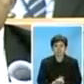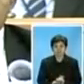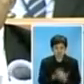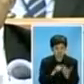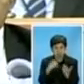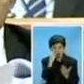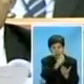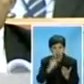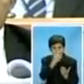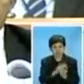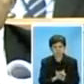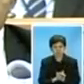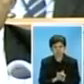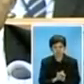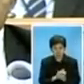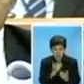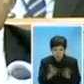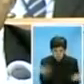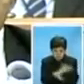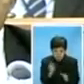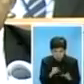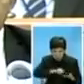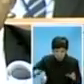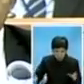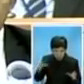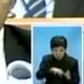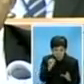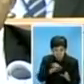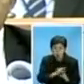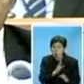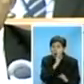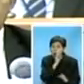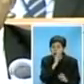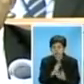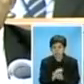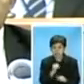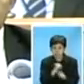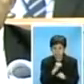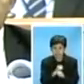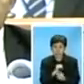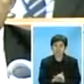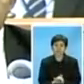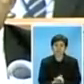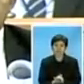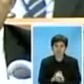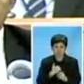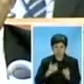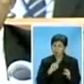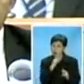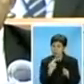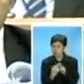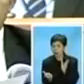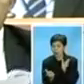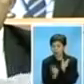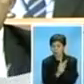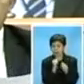มันผู้ใดสลับสับเปลี่ยนนำออกแอบอ้างการเป็นเจ้าของ